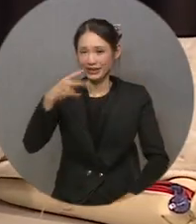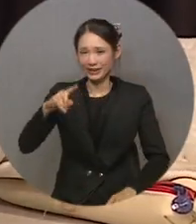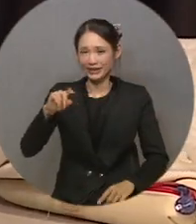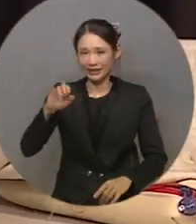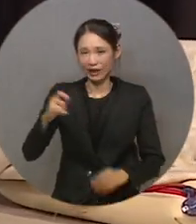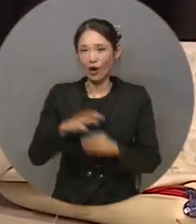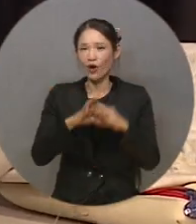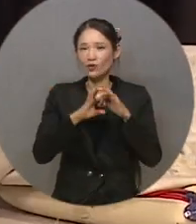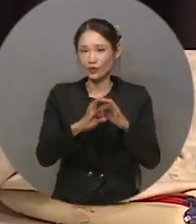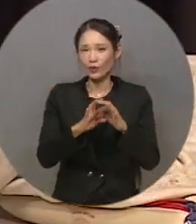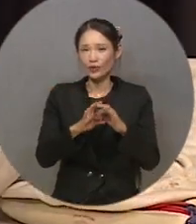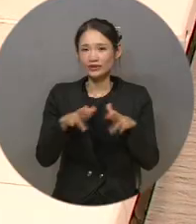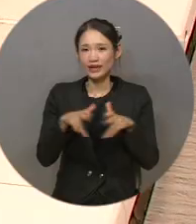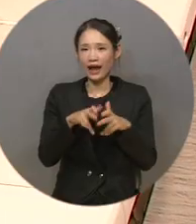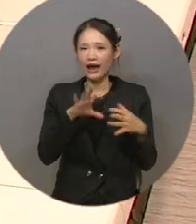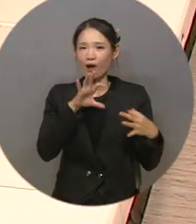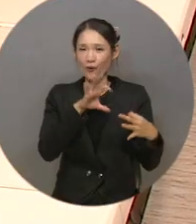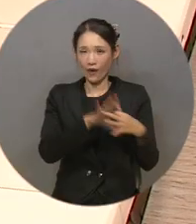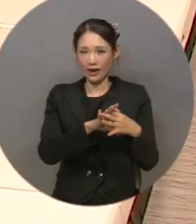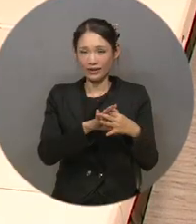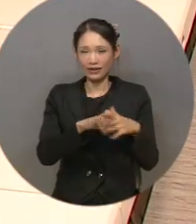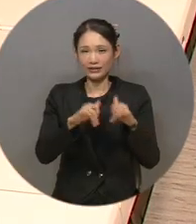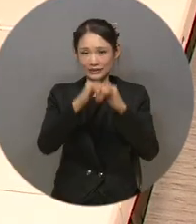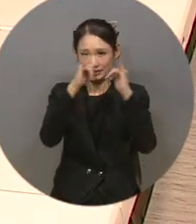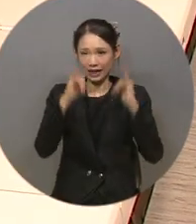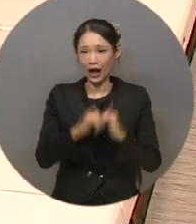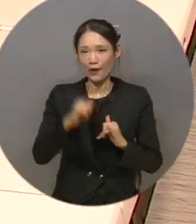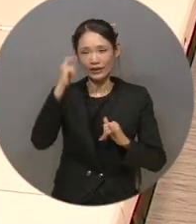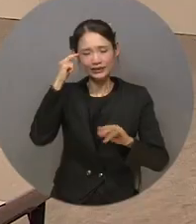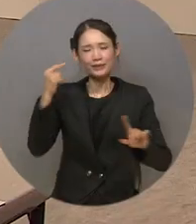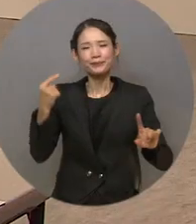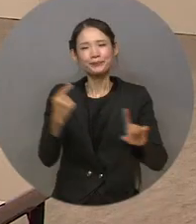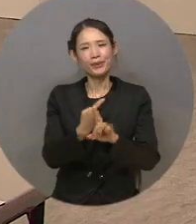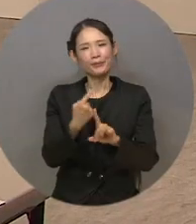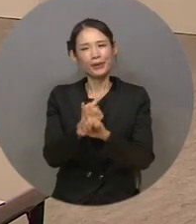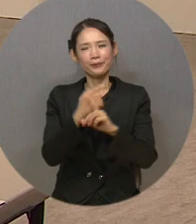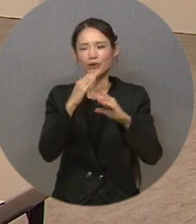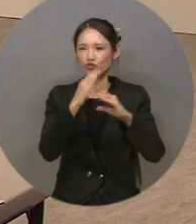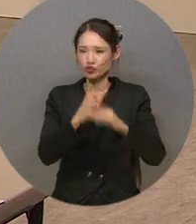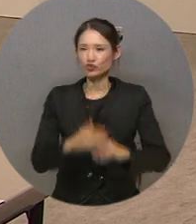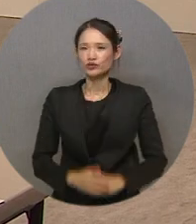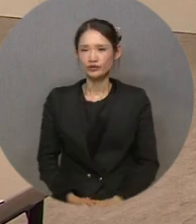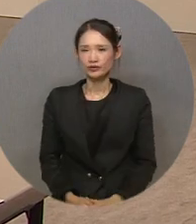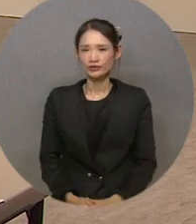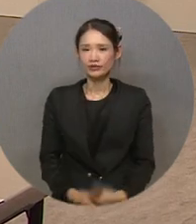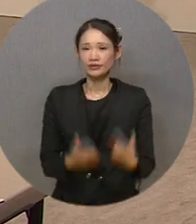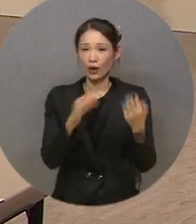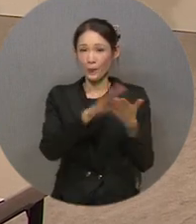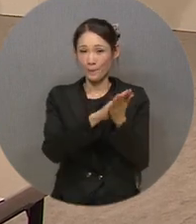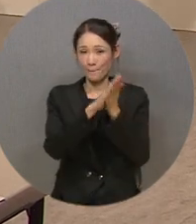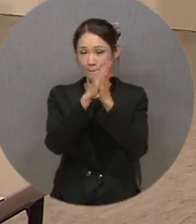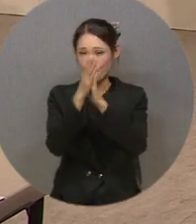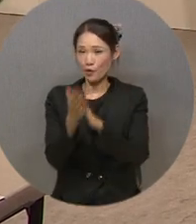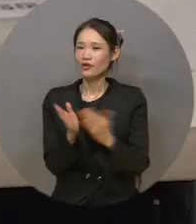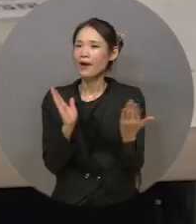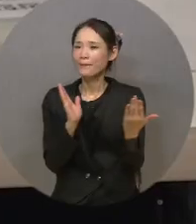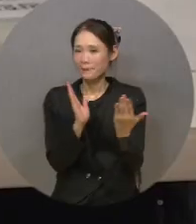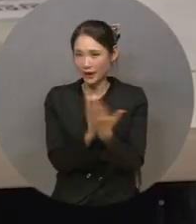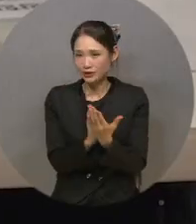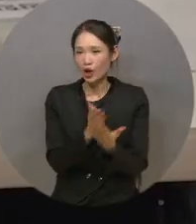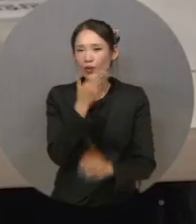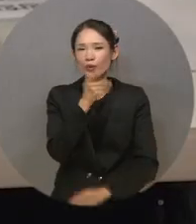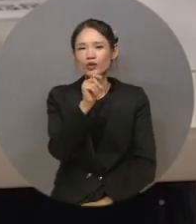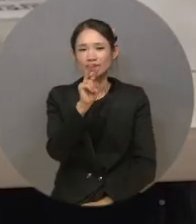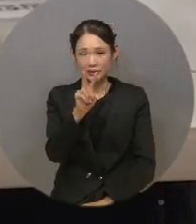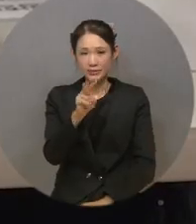이야기를 전하고 장애에 대한 사회적 인식을 개선하는 데 앞장서고 있습니다. 이러한 변화에 복지TV는 서울시와